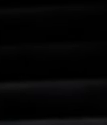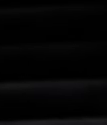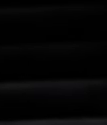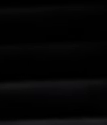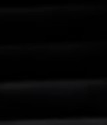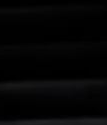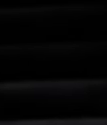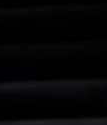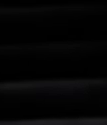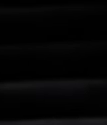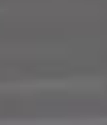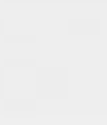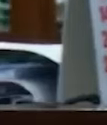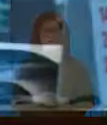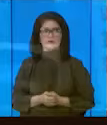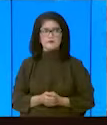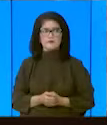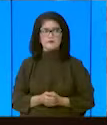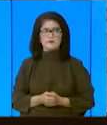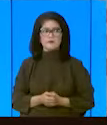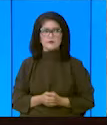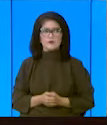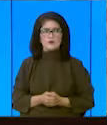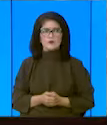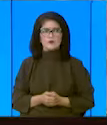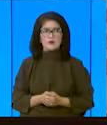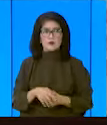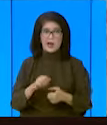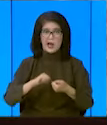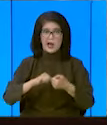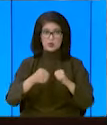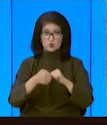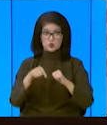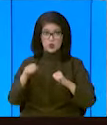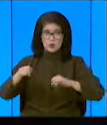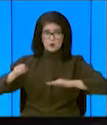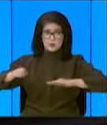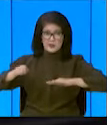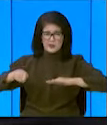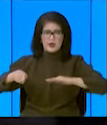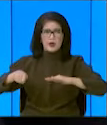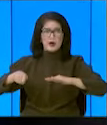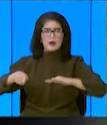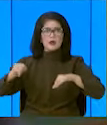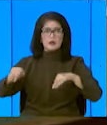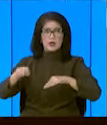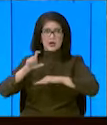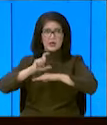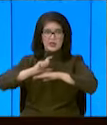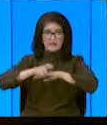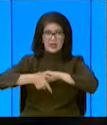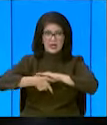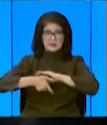Yang saya tahu itu penyanyi. Sidang kasus dugaan pemerasan dan gratifikasi di Kementerian Pertanian dengan terdakwa mantan